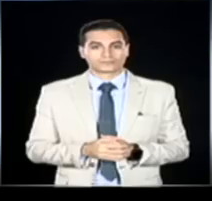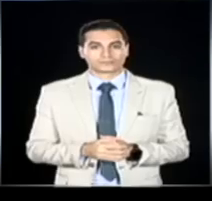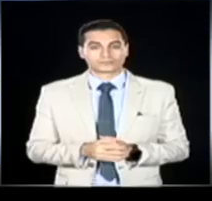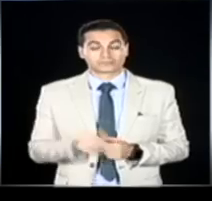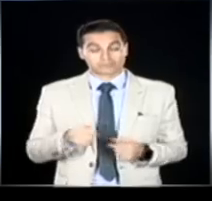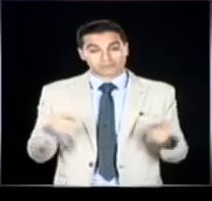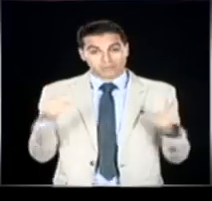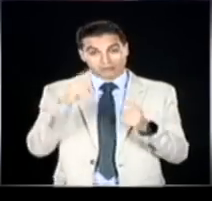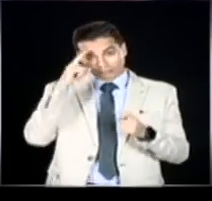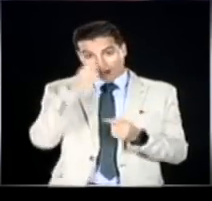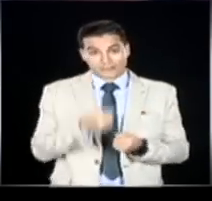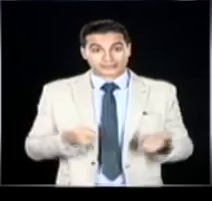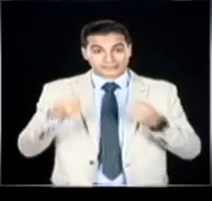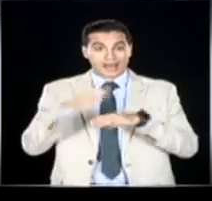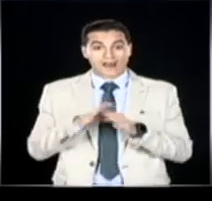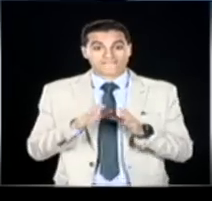مباراه صعوبه